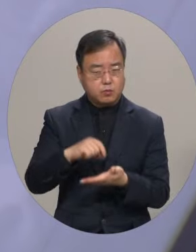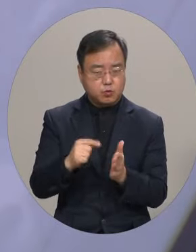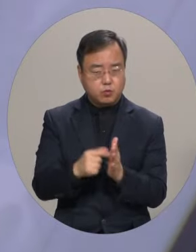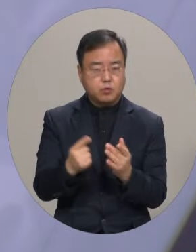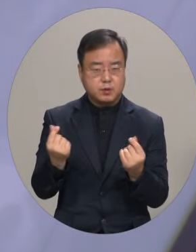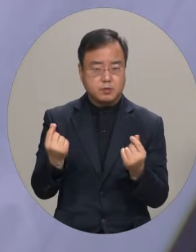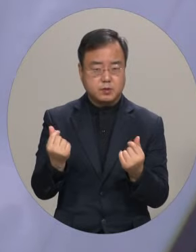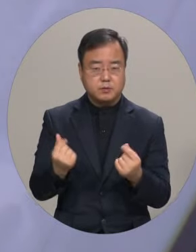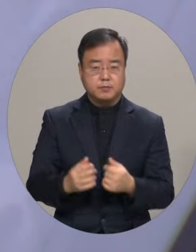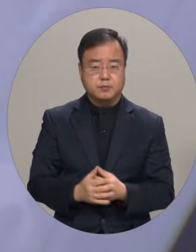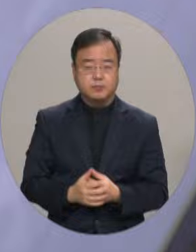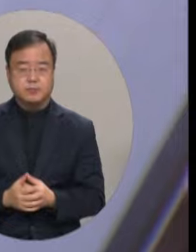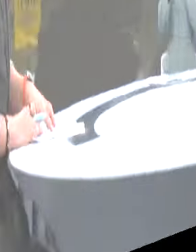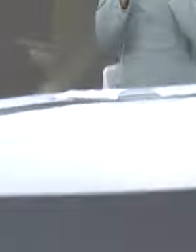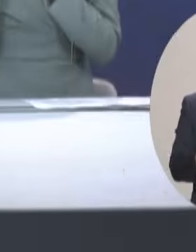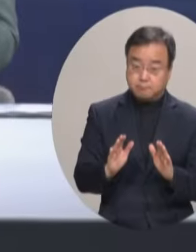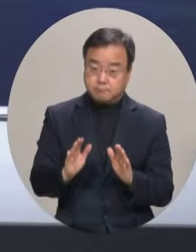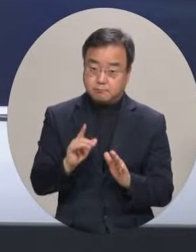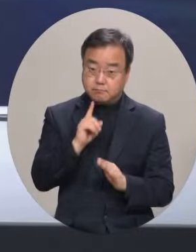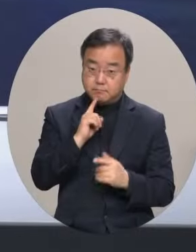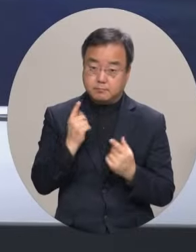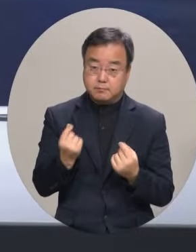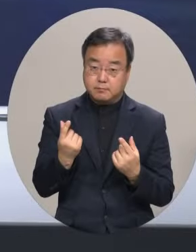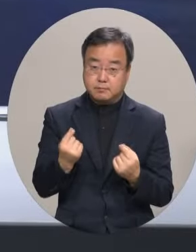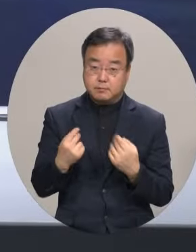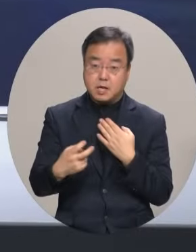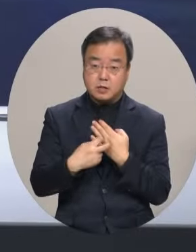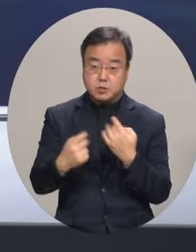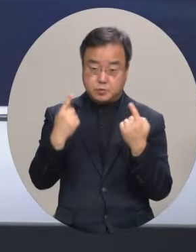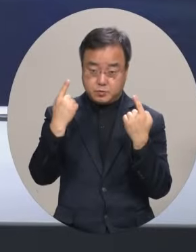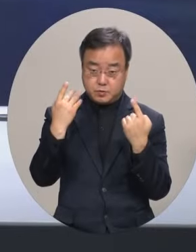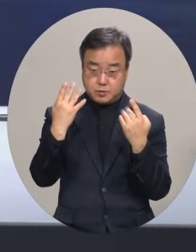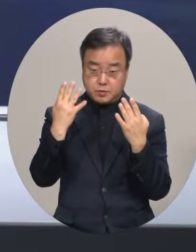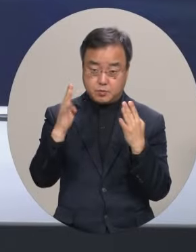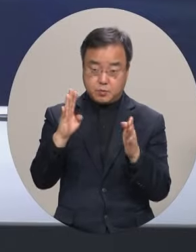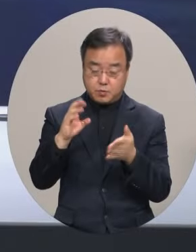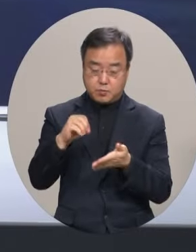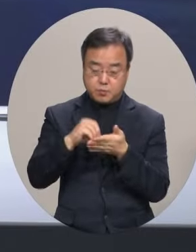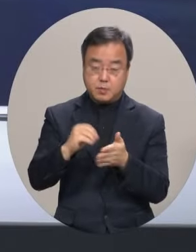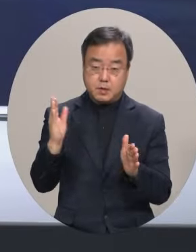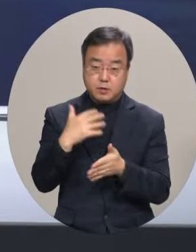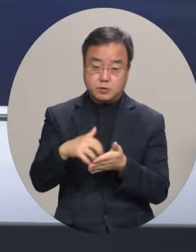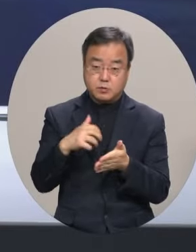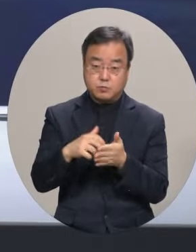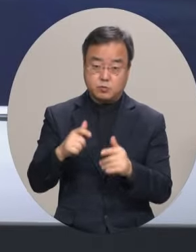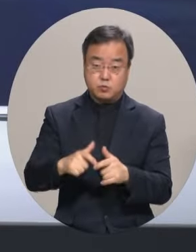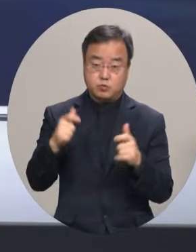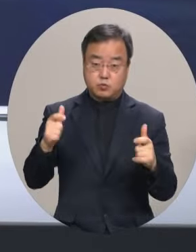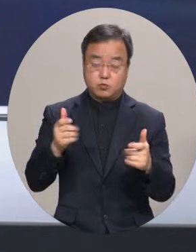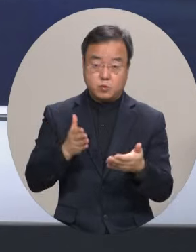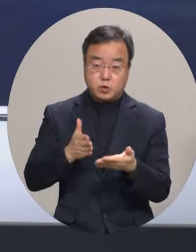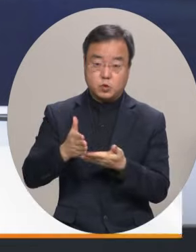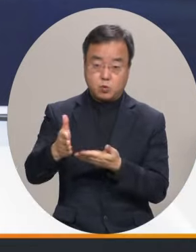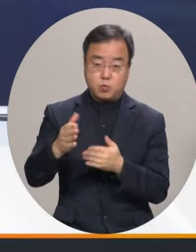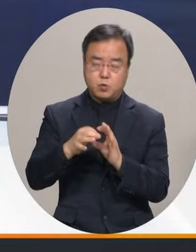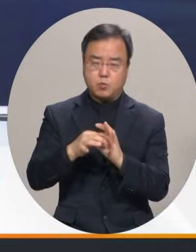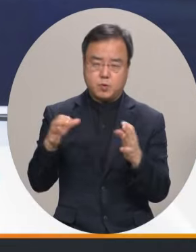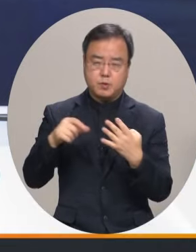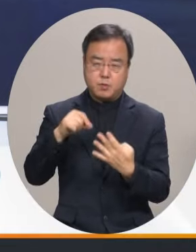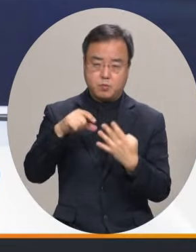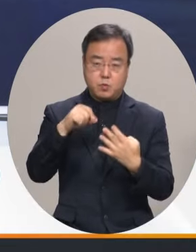뉴스 송상환 있니다이 의대 입학 정원이 늘어나는 부분이 있고요 그리고 무전공 선발 인원도 상당히